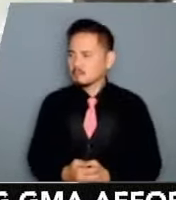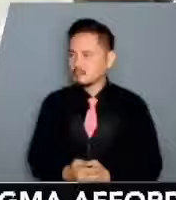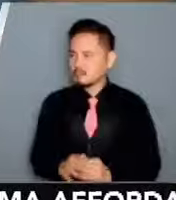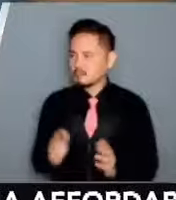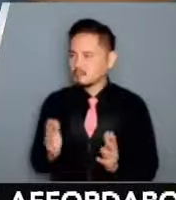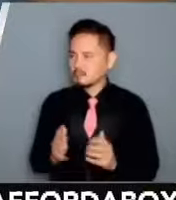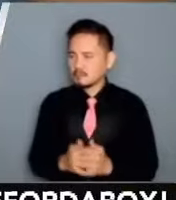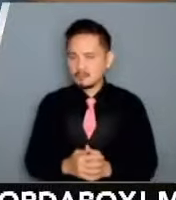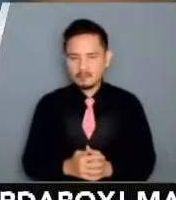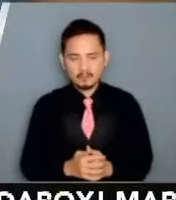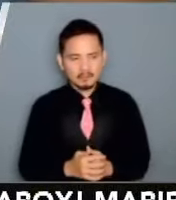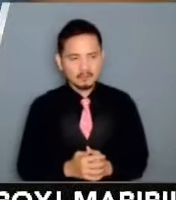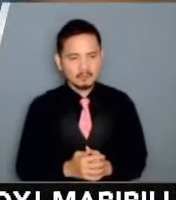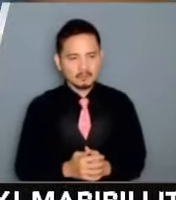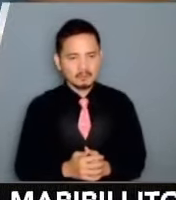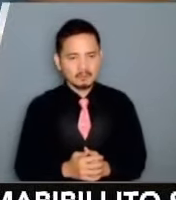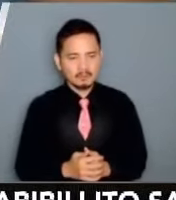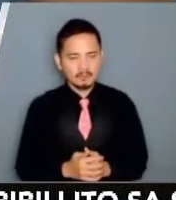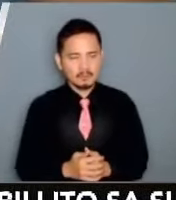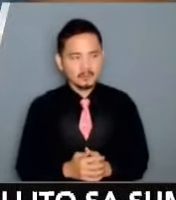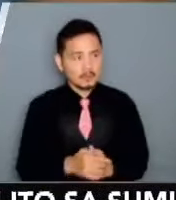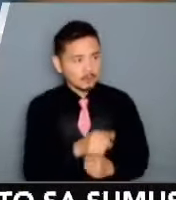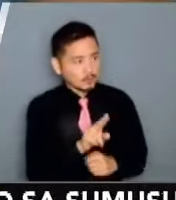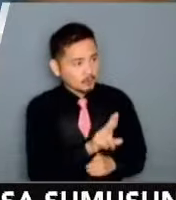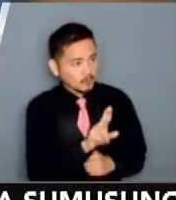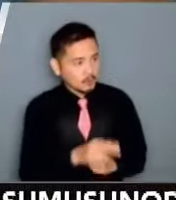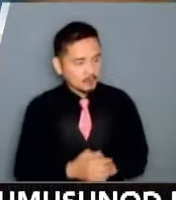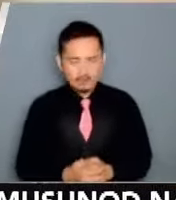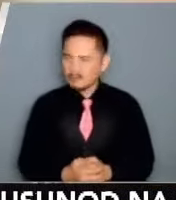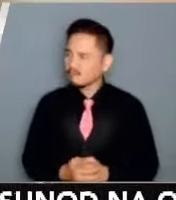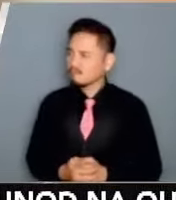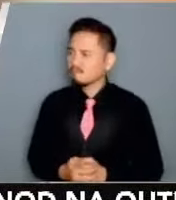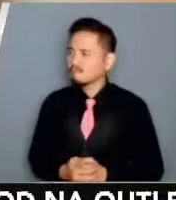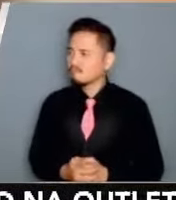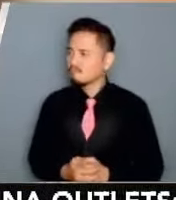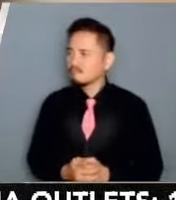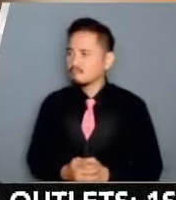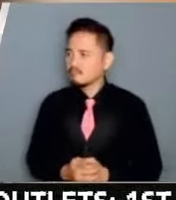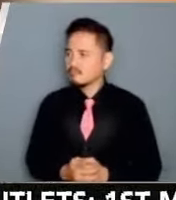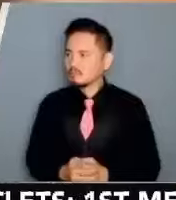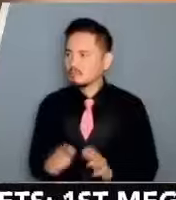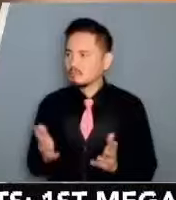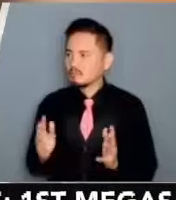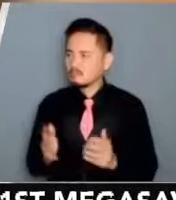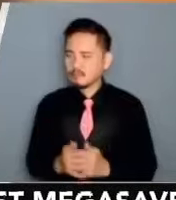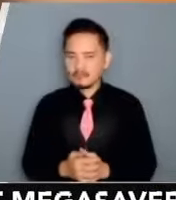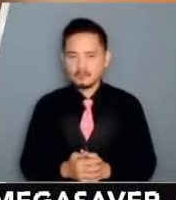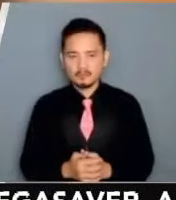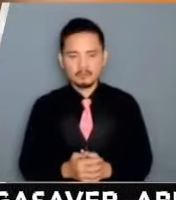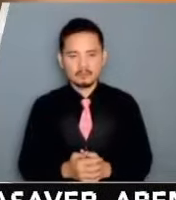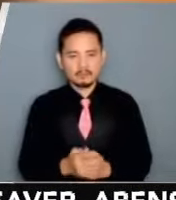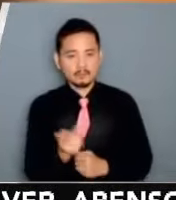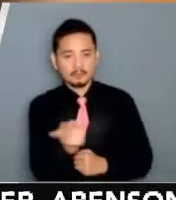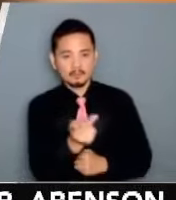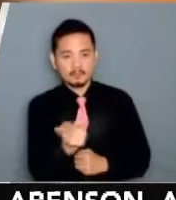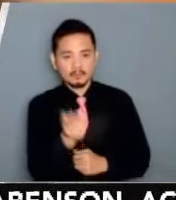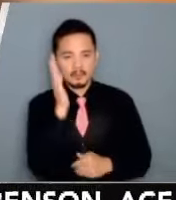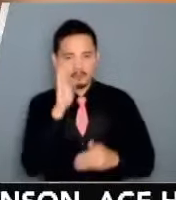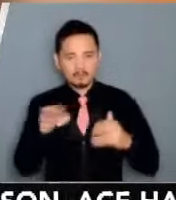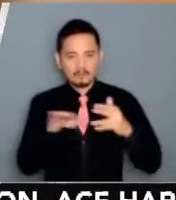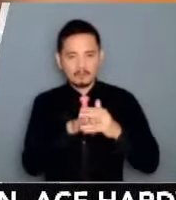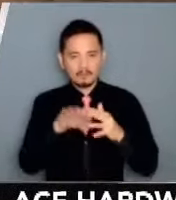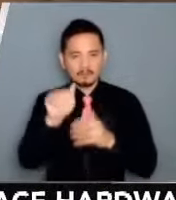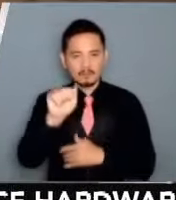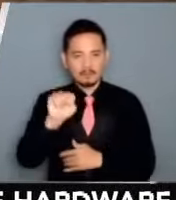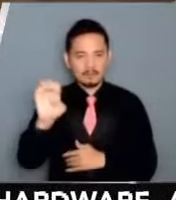po. Hindi po totoo. Pero may nakuha sa iyong droga? Wala po. Maharap ang magkaibigan sa reklamong paglabag sa Comprehensive Dangerous